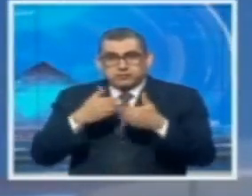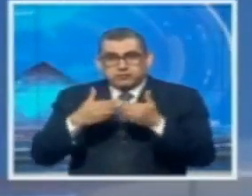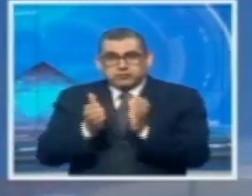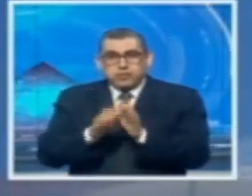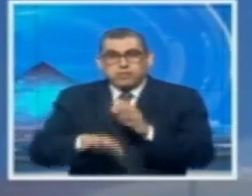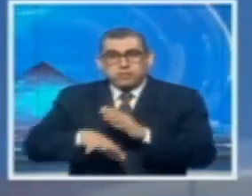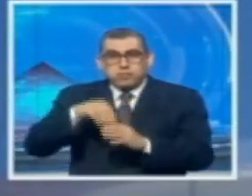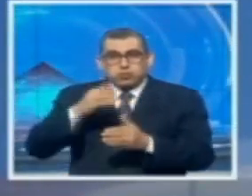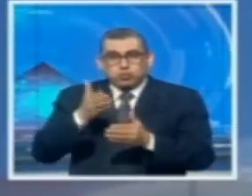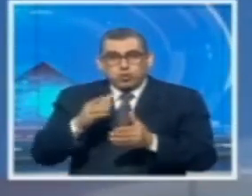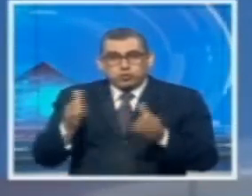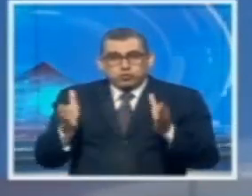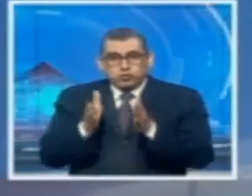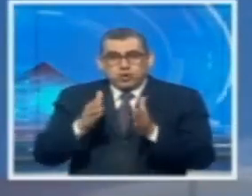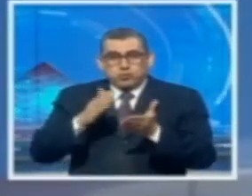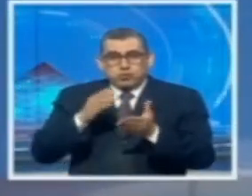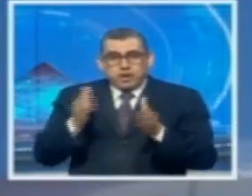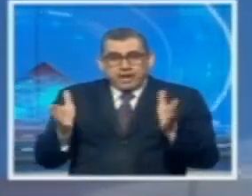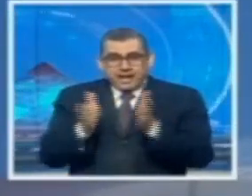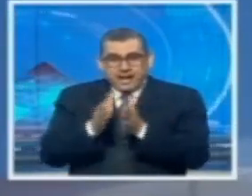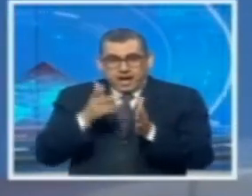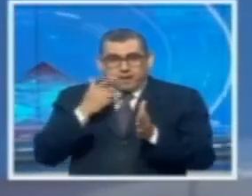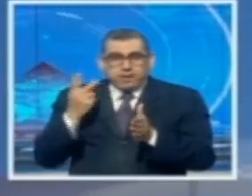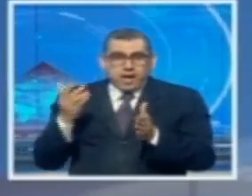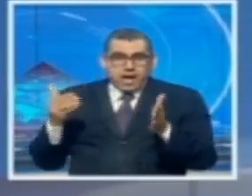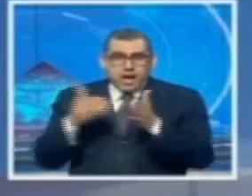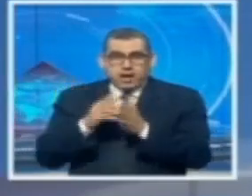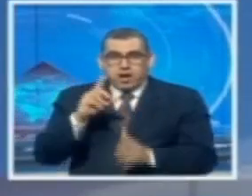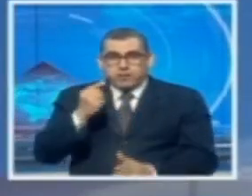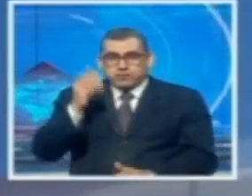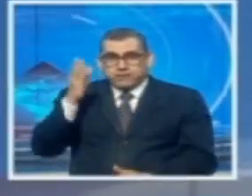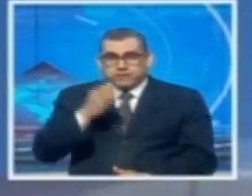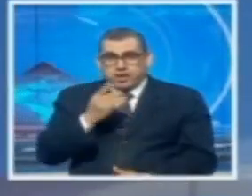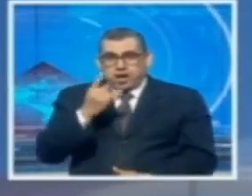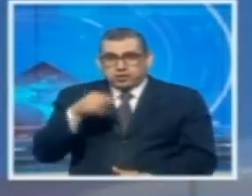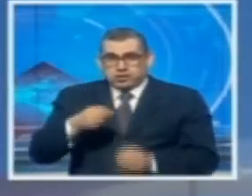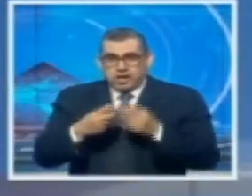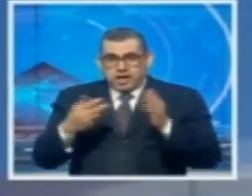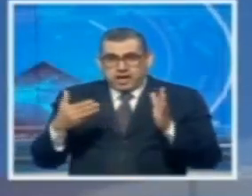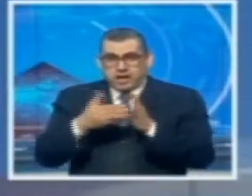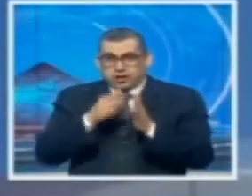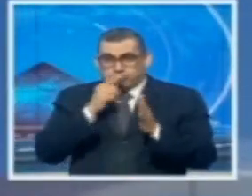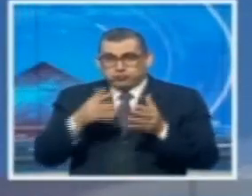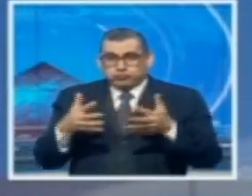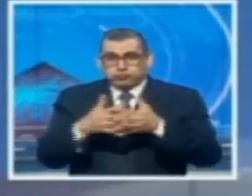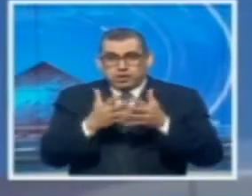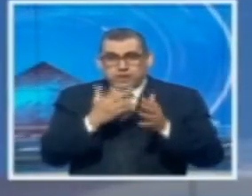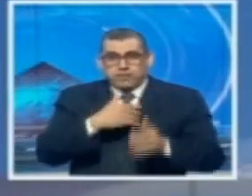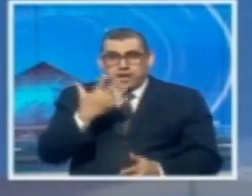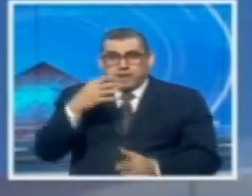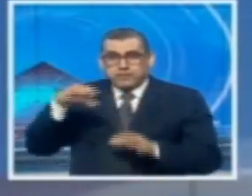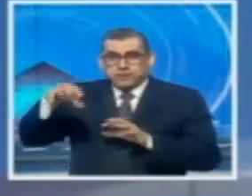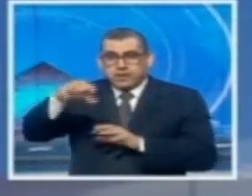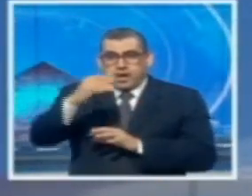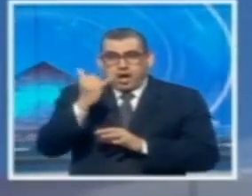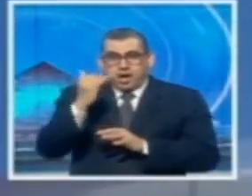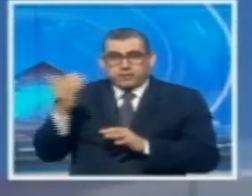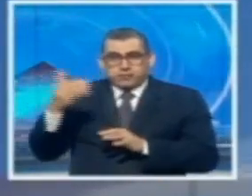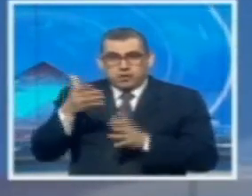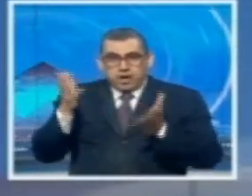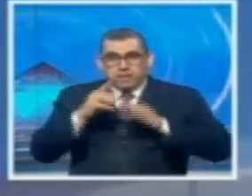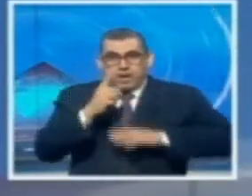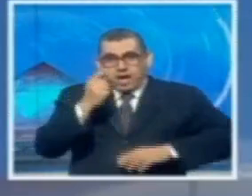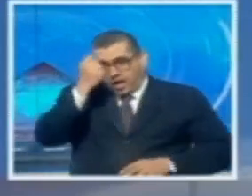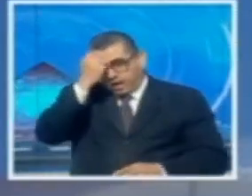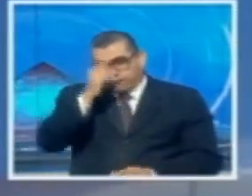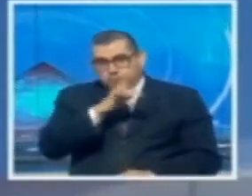المشروعات المتوسطة والصغيرة ومتناهية الصغر حتى 15 من الشهر الجاري بمشاركة 5 دول عربية وأكثر من